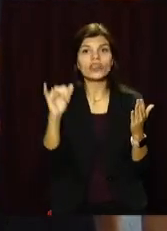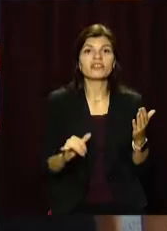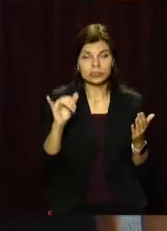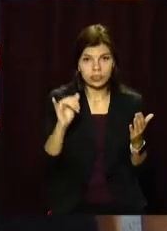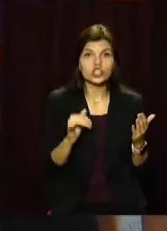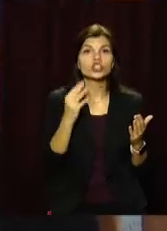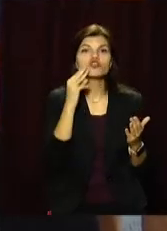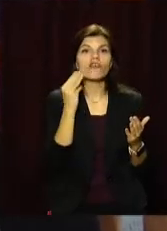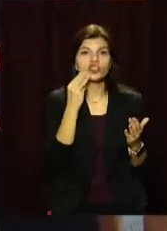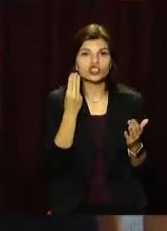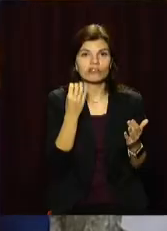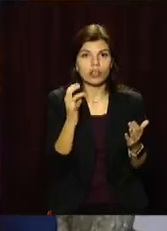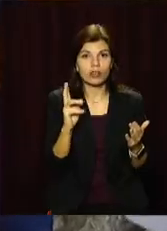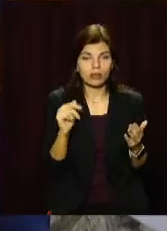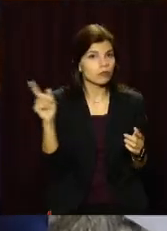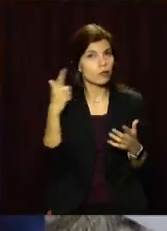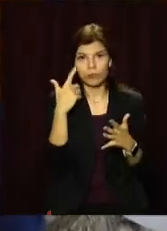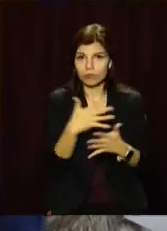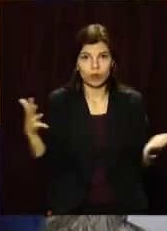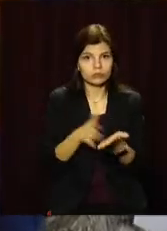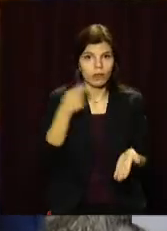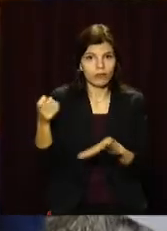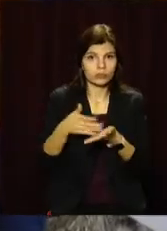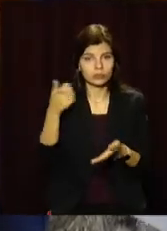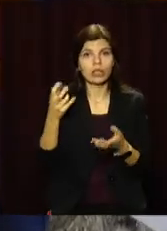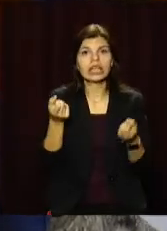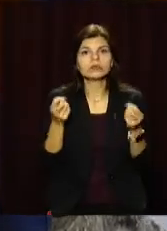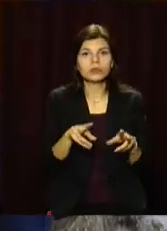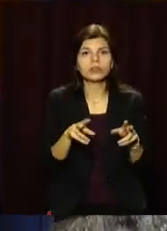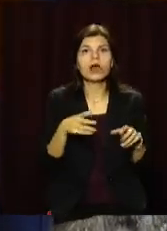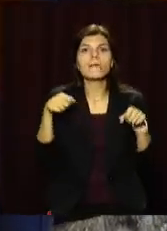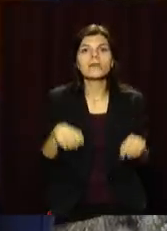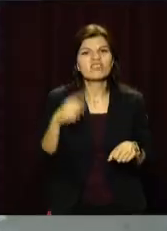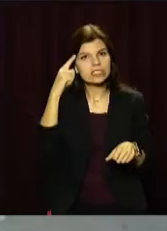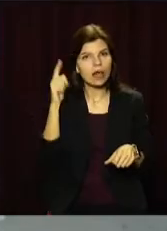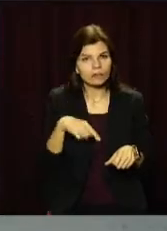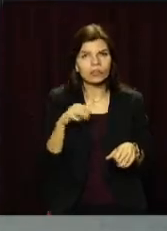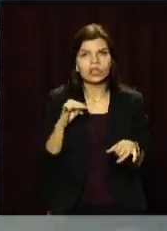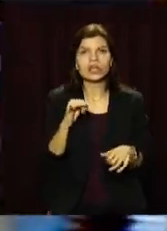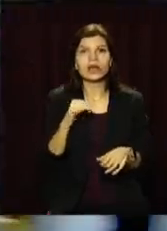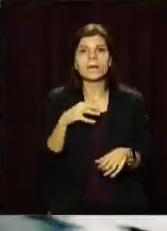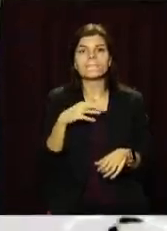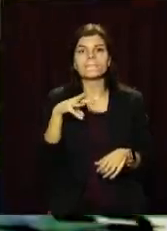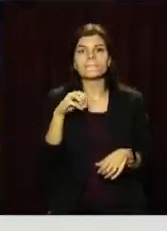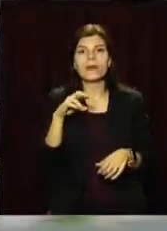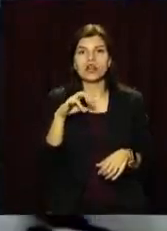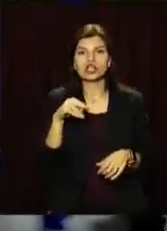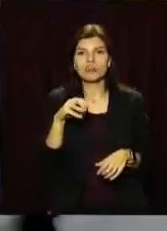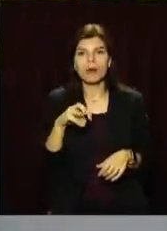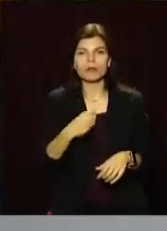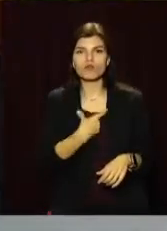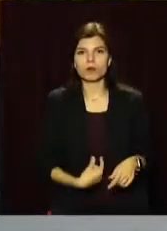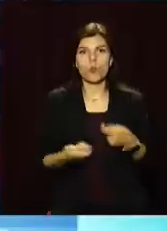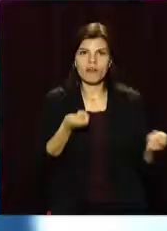університет імені Шевченка. Там найбільше заяв отримали на спеціальність «Правознавство та менеджмент».